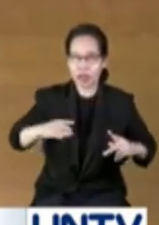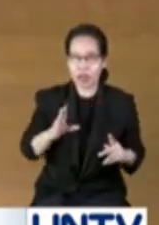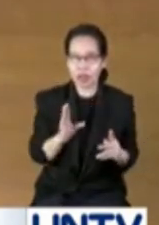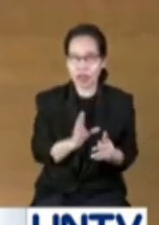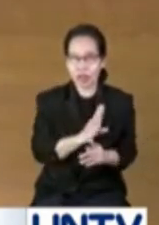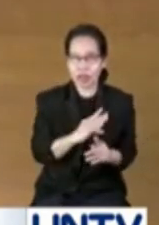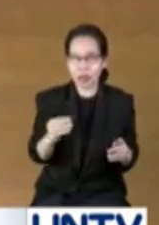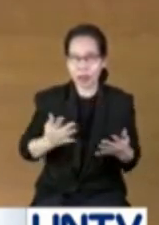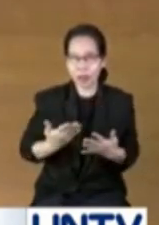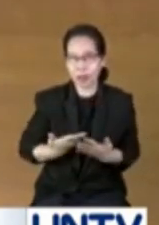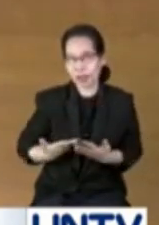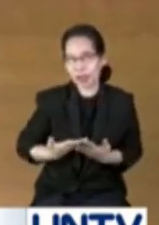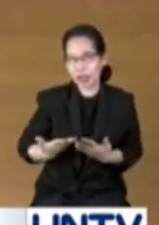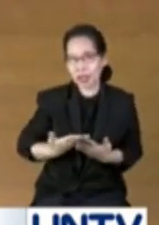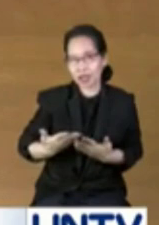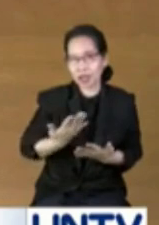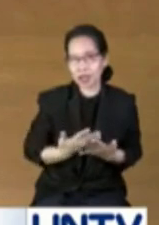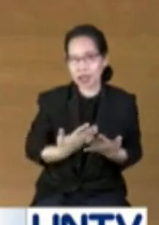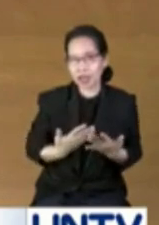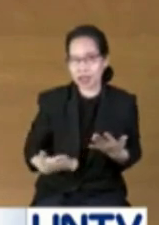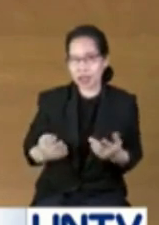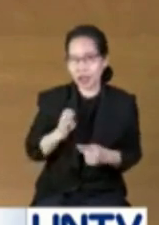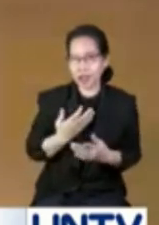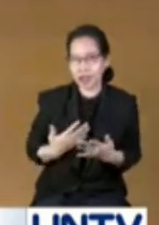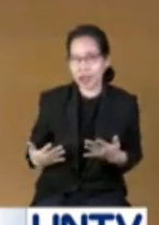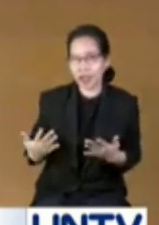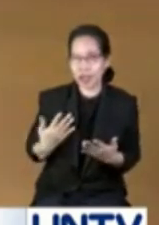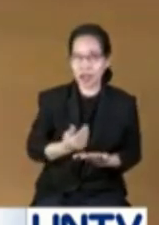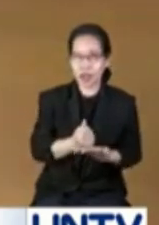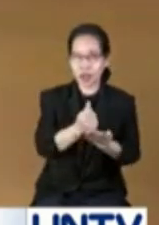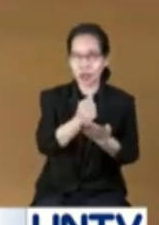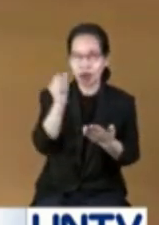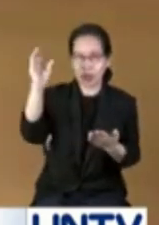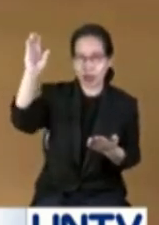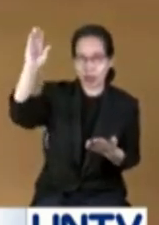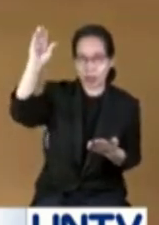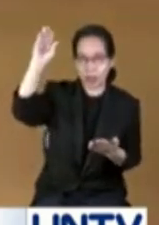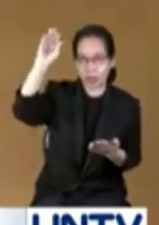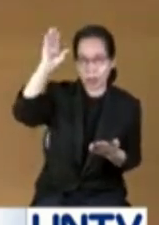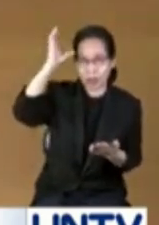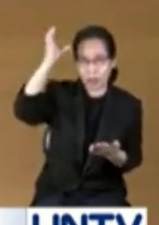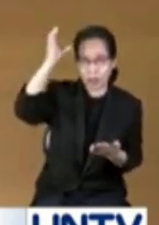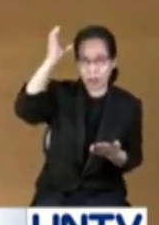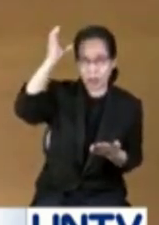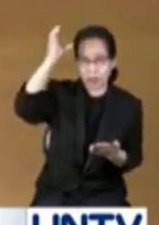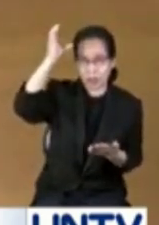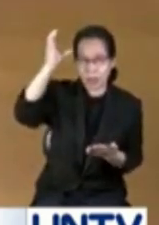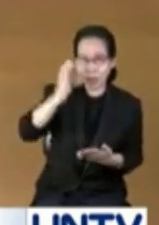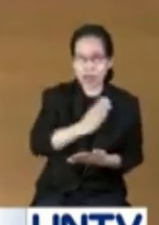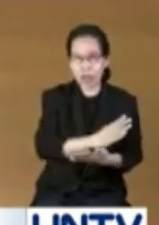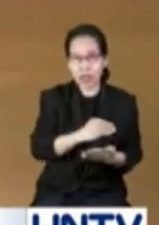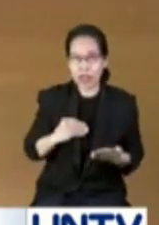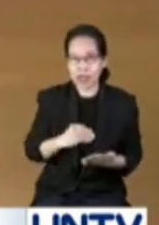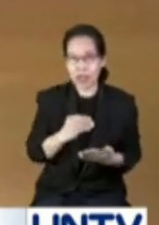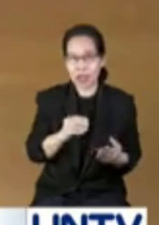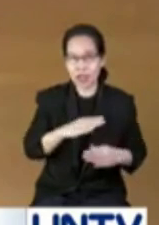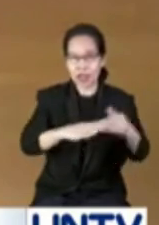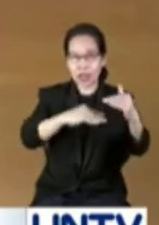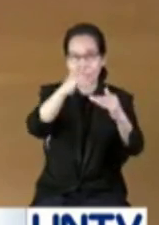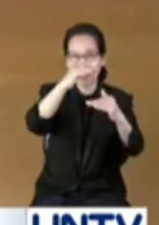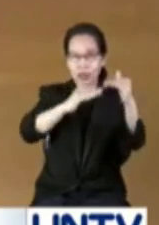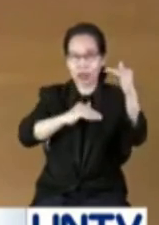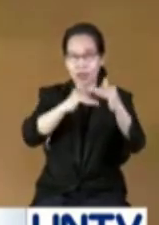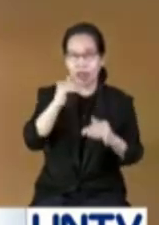na magagamit ng lahat. Sa tulong ng Kongreso, nakapagpatayo tayo ng 24 na multi-species